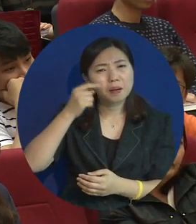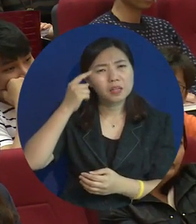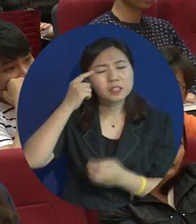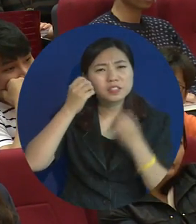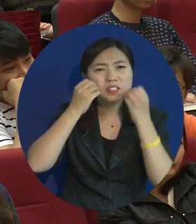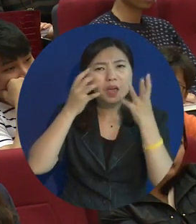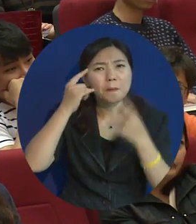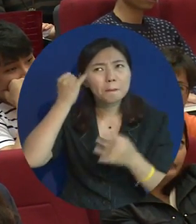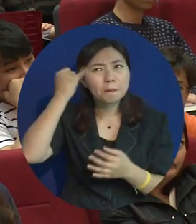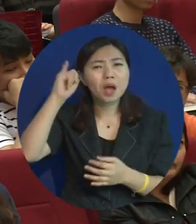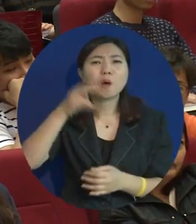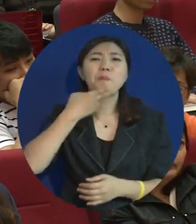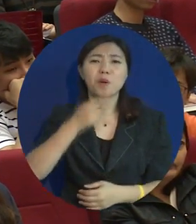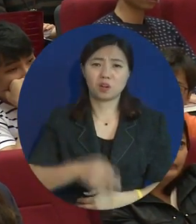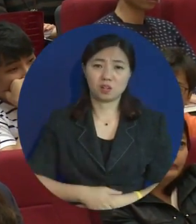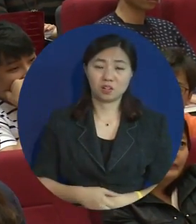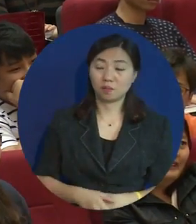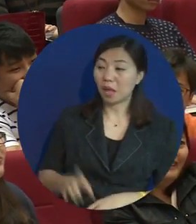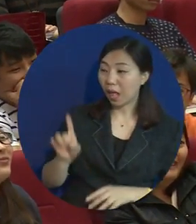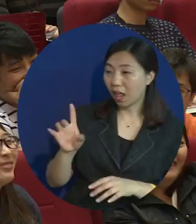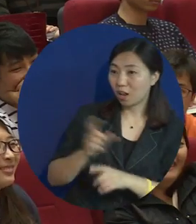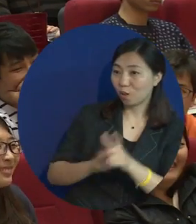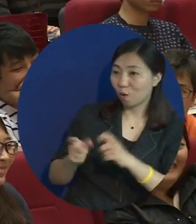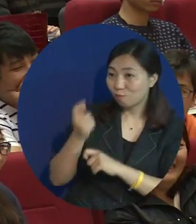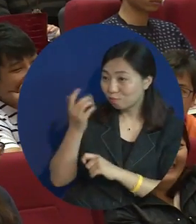하나만 더 여쭤봐도 돼요. 뭐? 네.